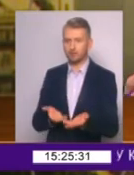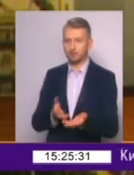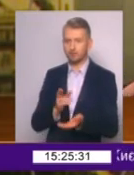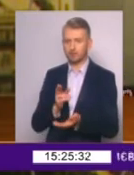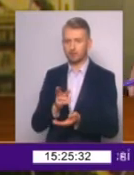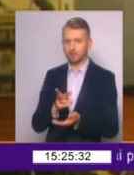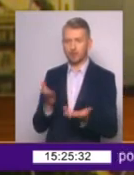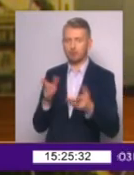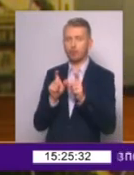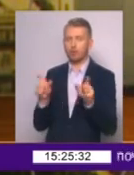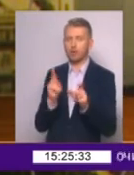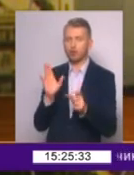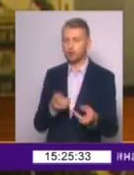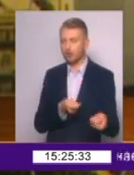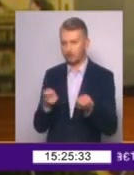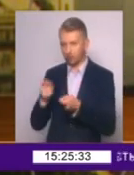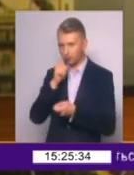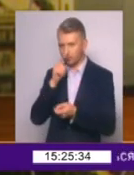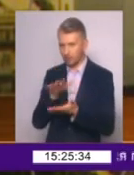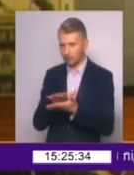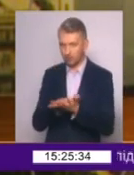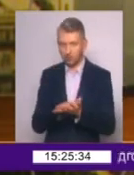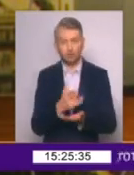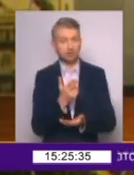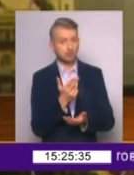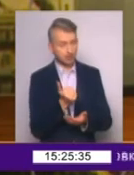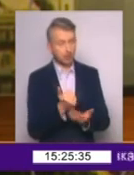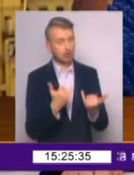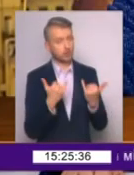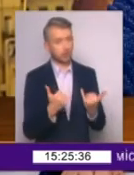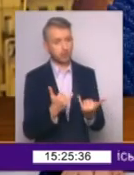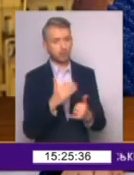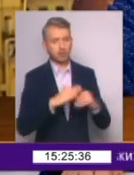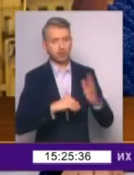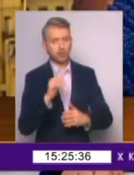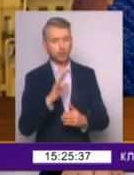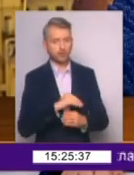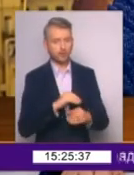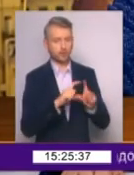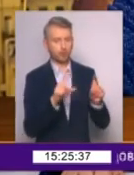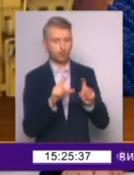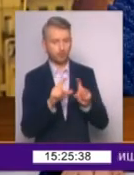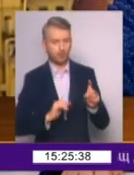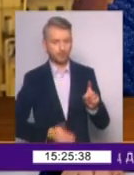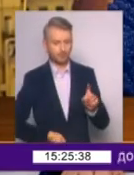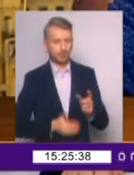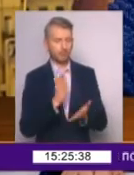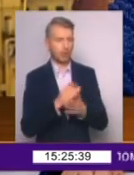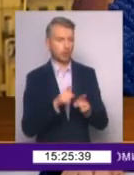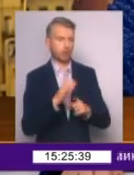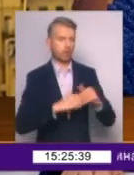якоюсь компанією, яка буде вивозити це сміття, правильно, в приватному секторі? Так, сьогодні практично всі перевізники практикують таку практику